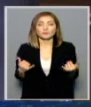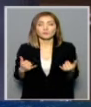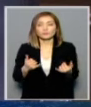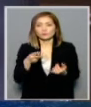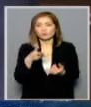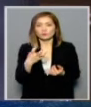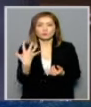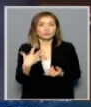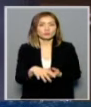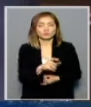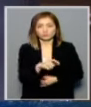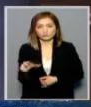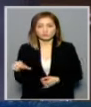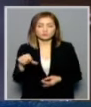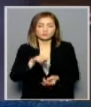саны 350-ден астам.